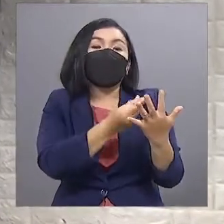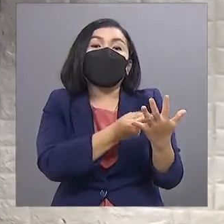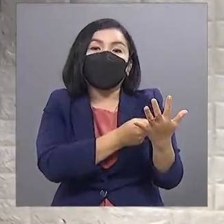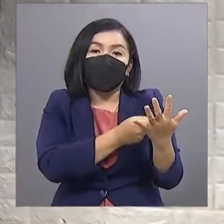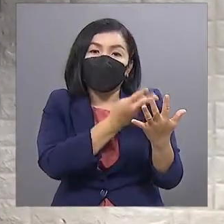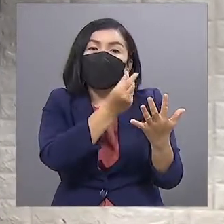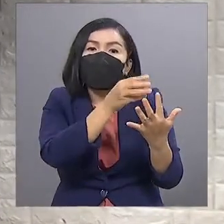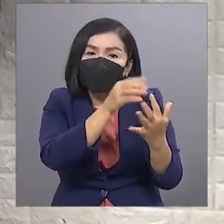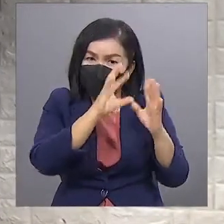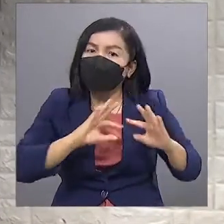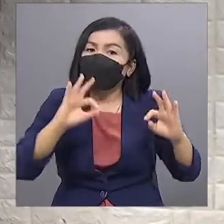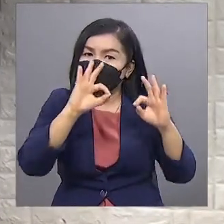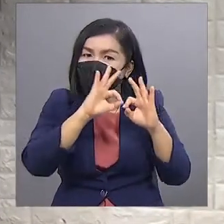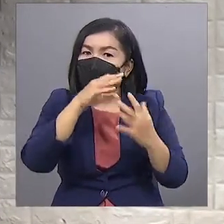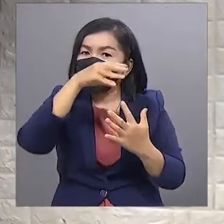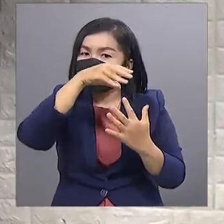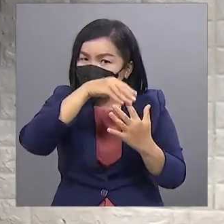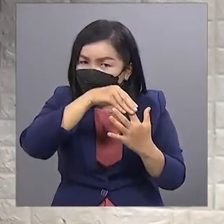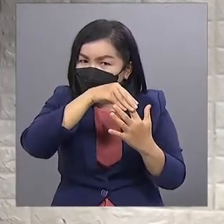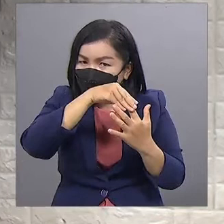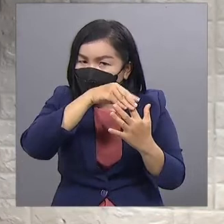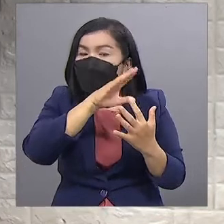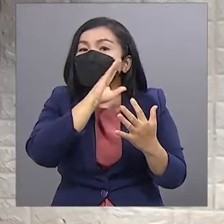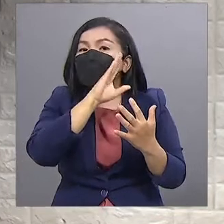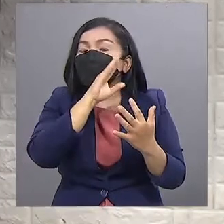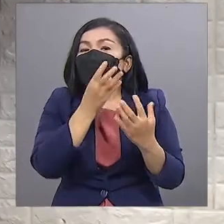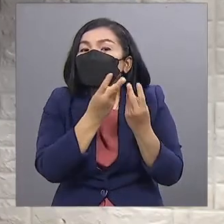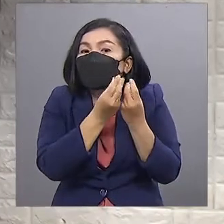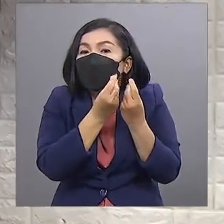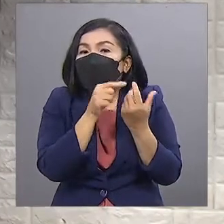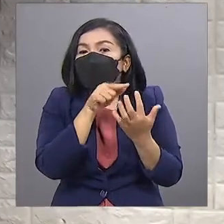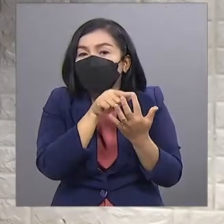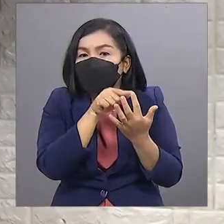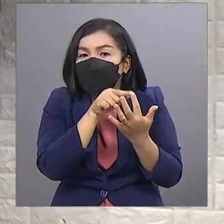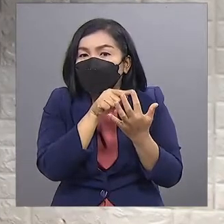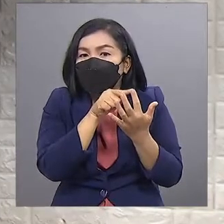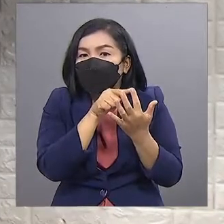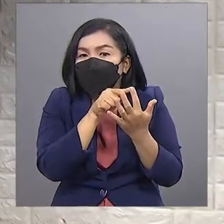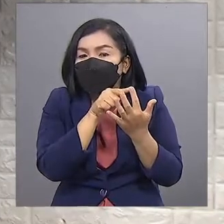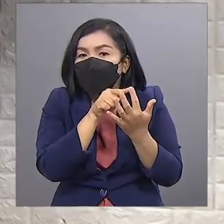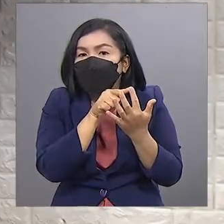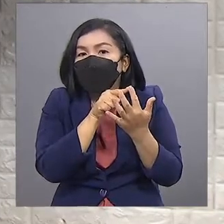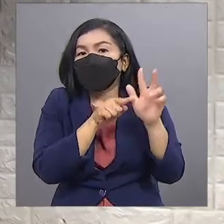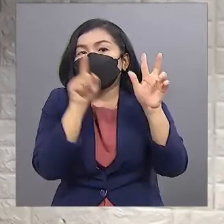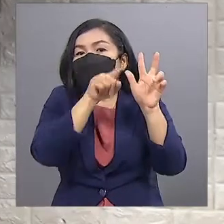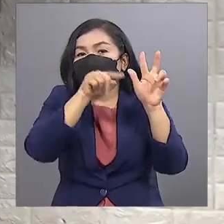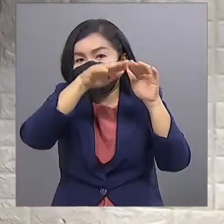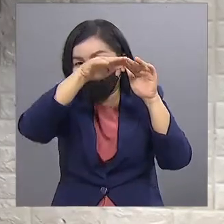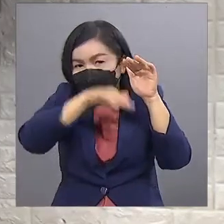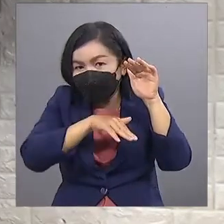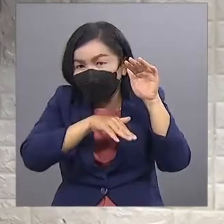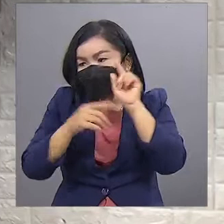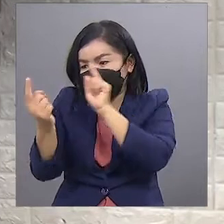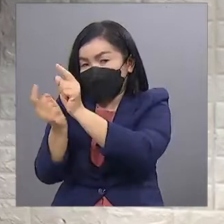คัญเพราวาถ้าค่า OXXGEN ของตัเองลดลงมากกา 3% ต้รบปกษาแ้แล้ว